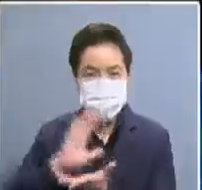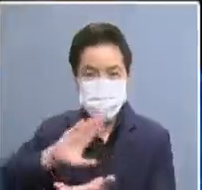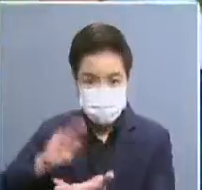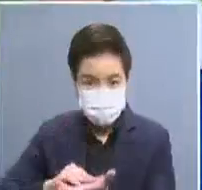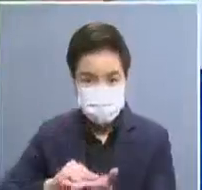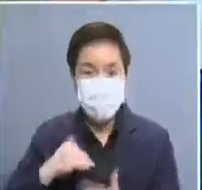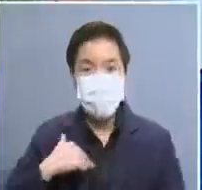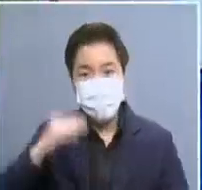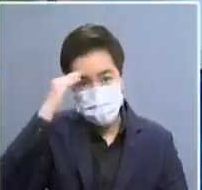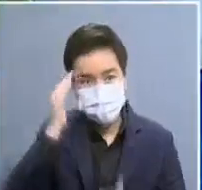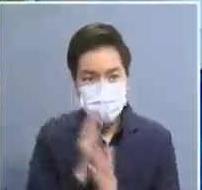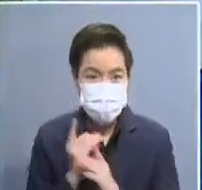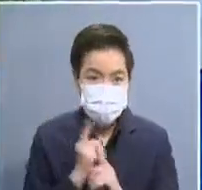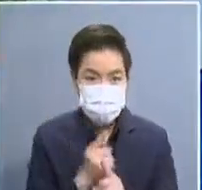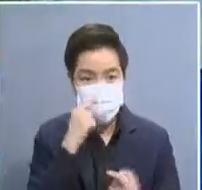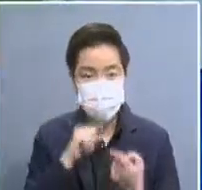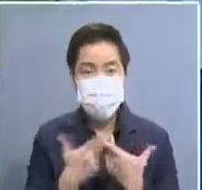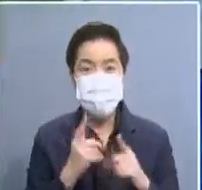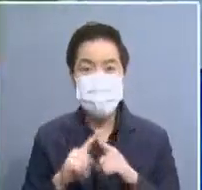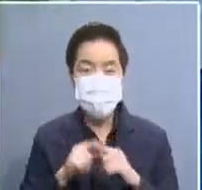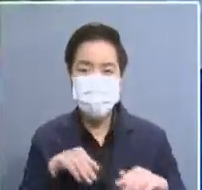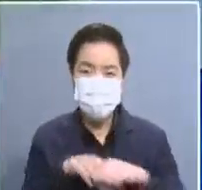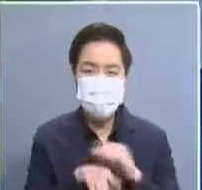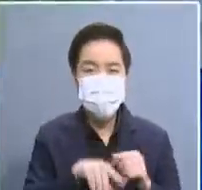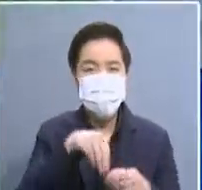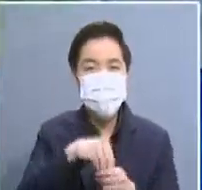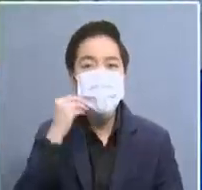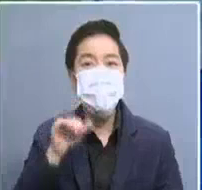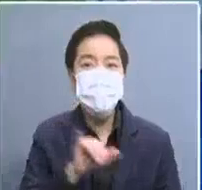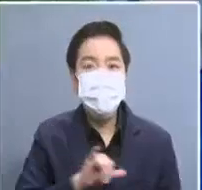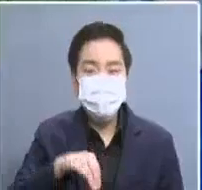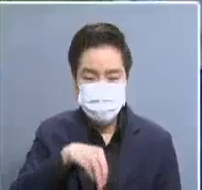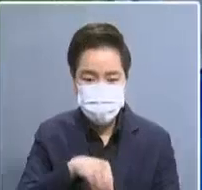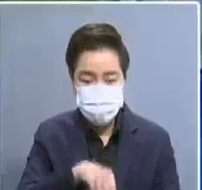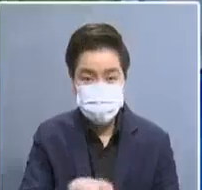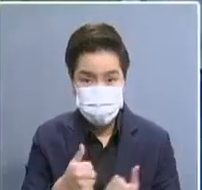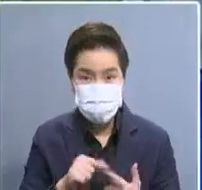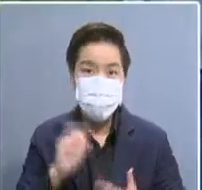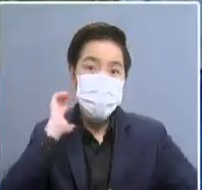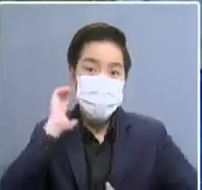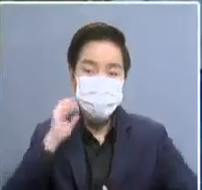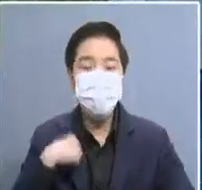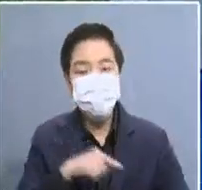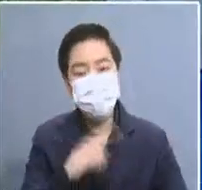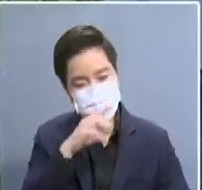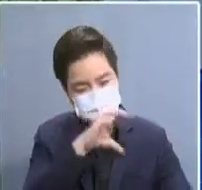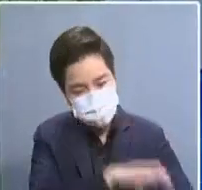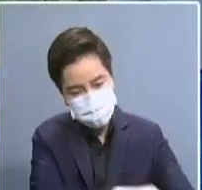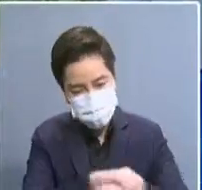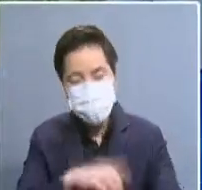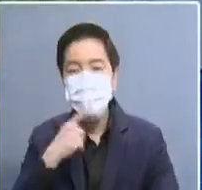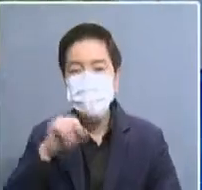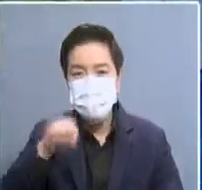ตำรวจนะคะติดตามจับกุมผู้ต้องหาซึ่งหลบหนีมาซ่อนตัวที่บ้านญาติในอำเภอโคกเจริญจังหวัดลพบุรีก็รับสารภาพนะคะว่า